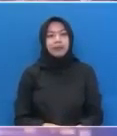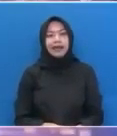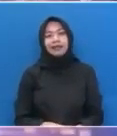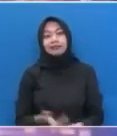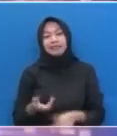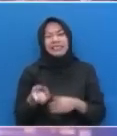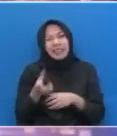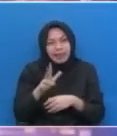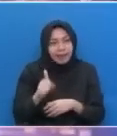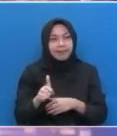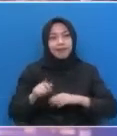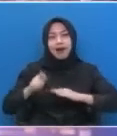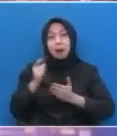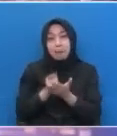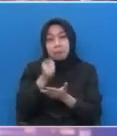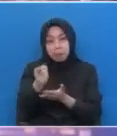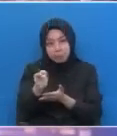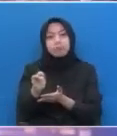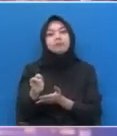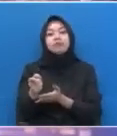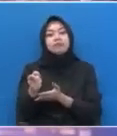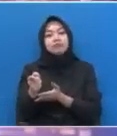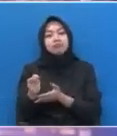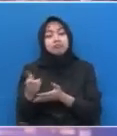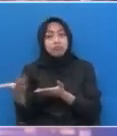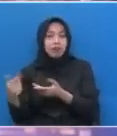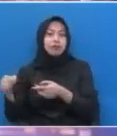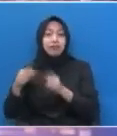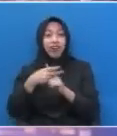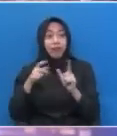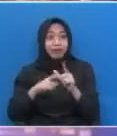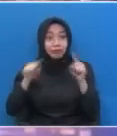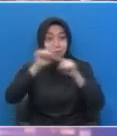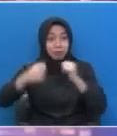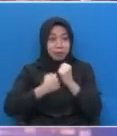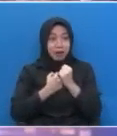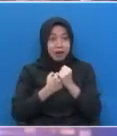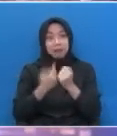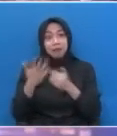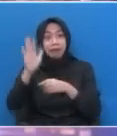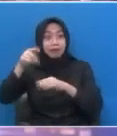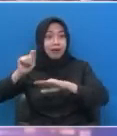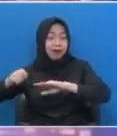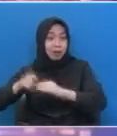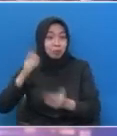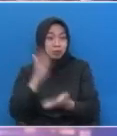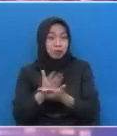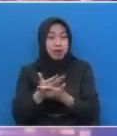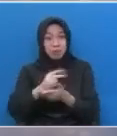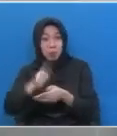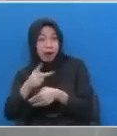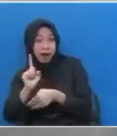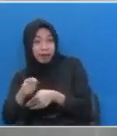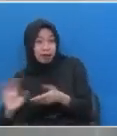Hakim lalu sejauh mana pembacaan pembelaan atau pledoi akan berpengaruh pada putusan hakim kita akan membahas yang bersama pakar hukum